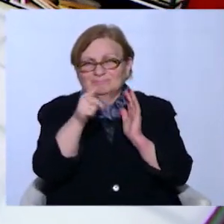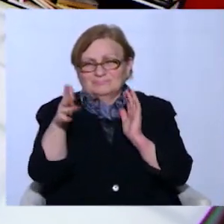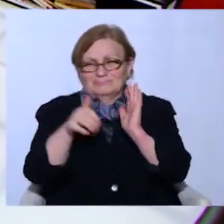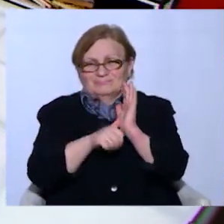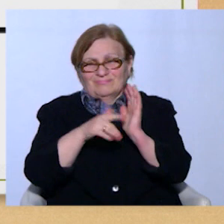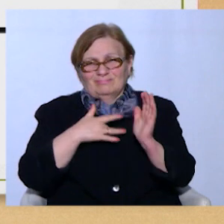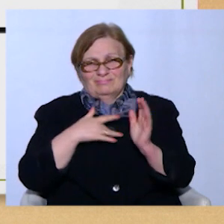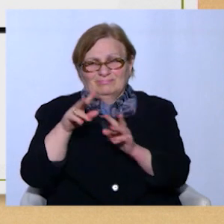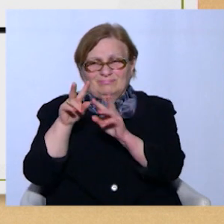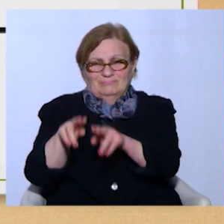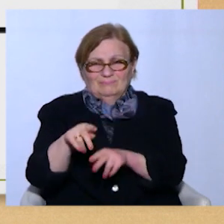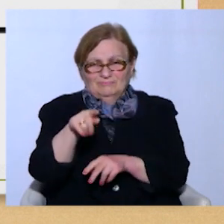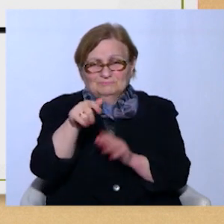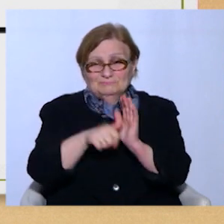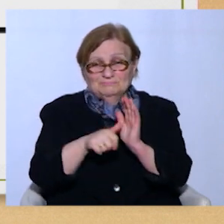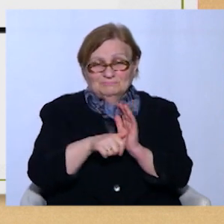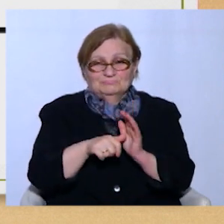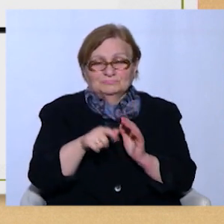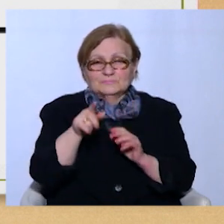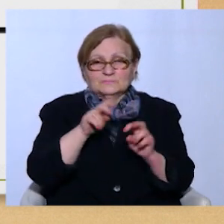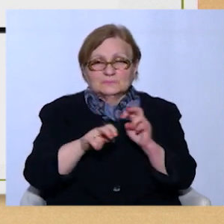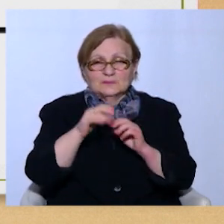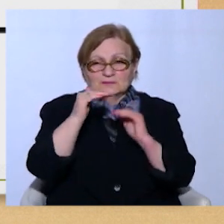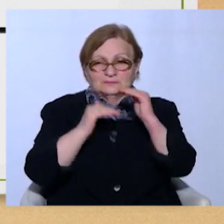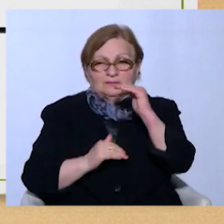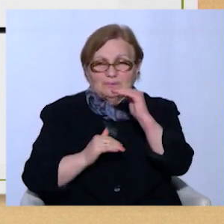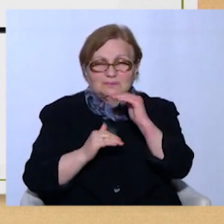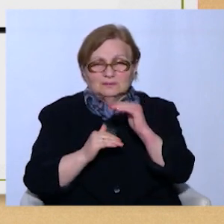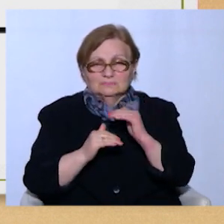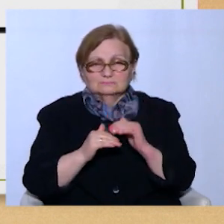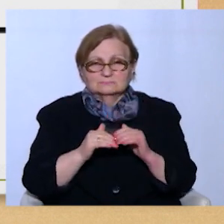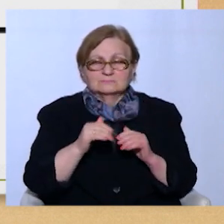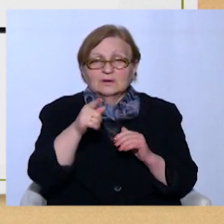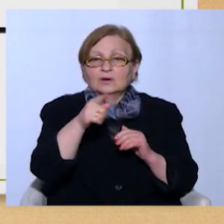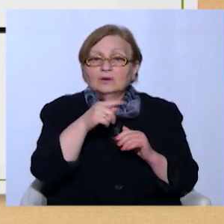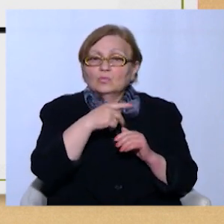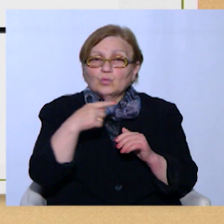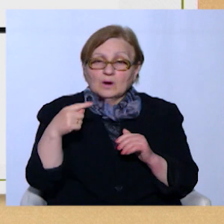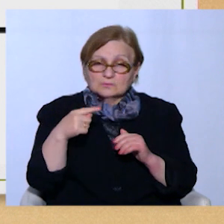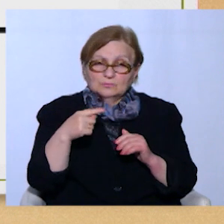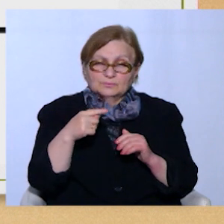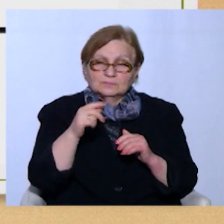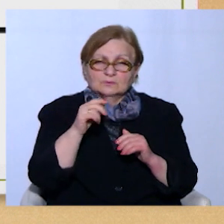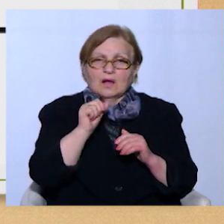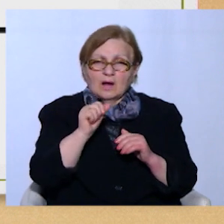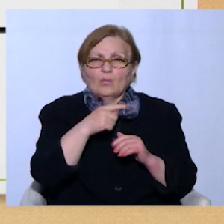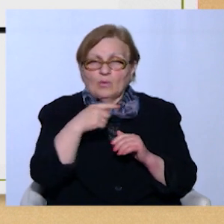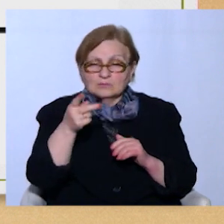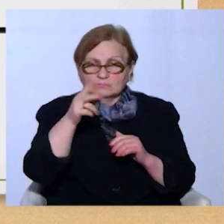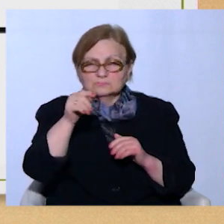ანუ პასუხებში უნდა მოგვეძებნა ის, სადაც დისკრიმინატი უარყოფითია და a კოეფიციენტიც